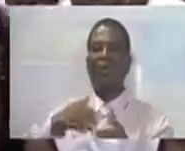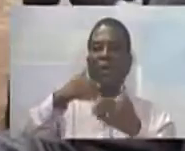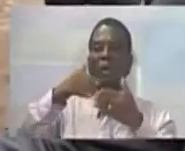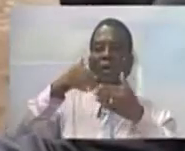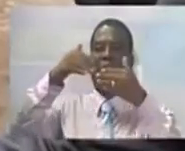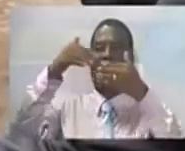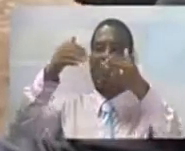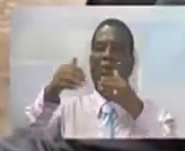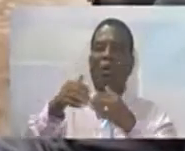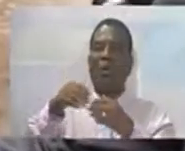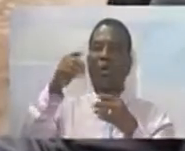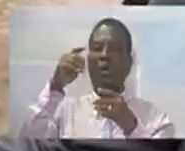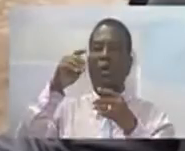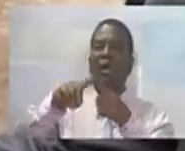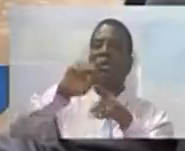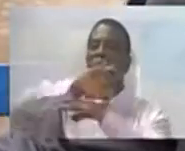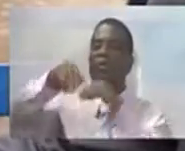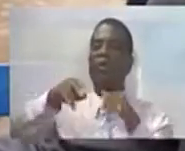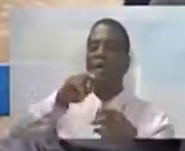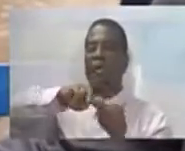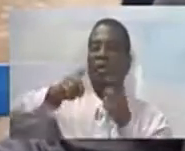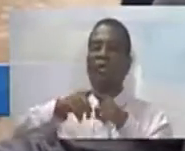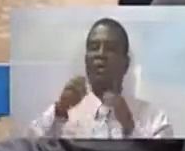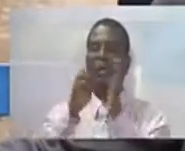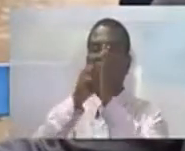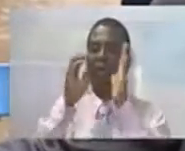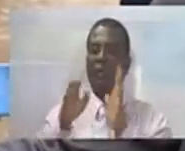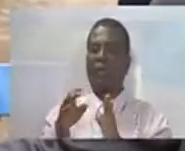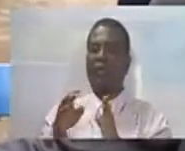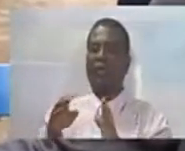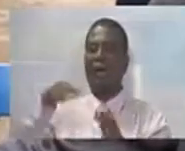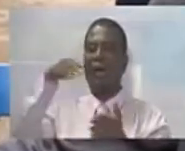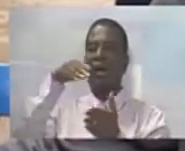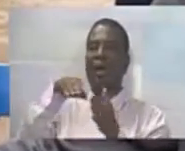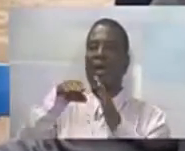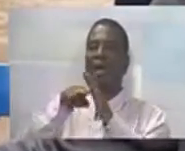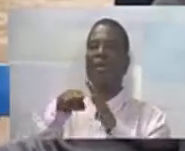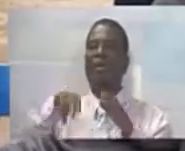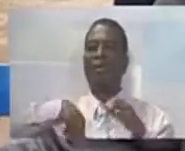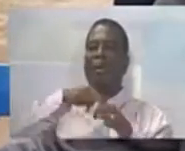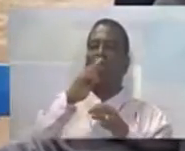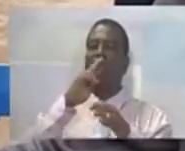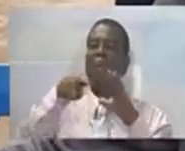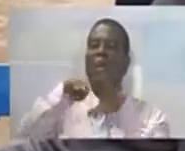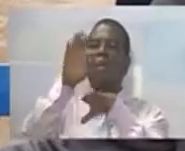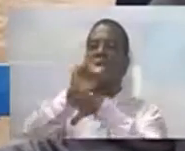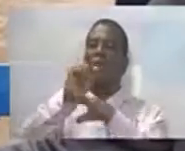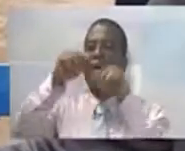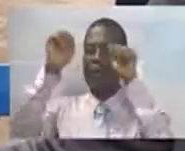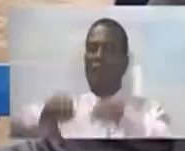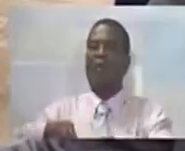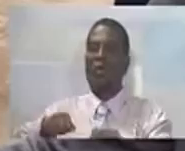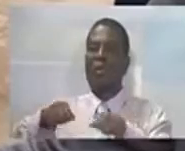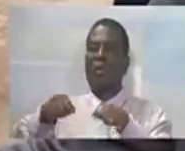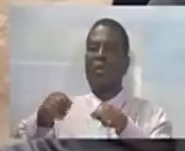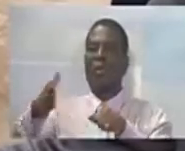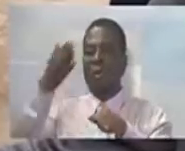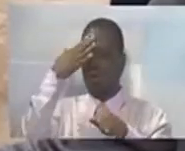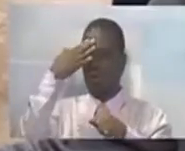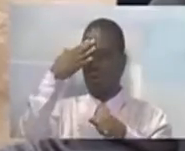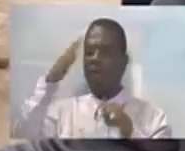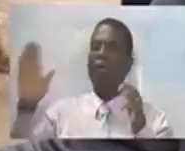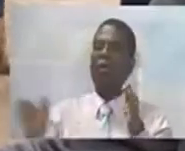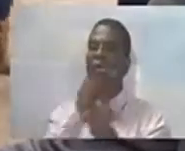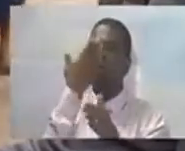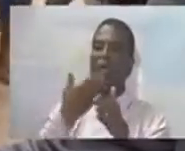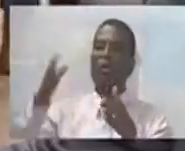ces vertus-là. À tous nos amis élèves, étant en Côte d'Ivoire, qu'ils soient capables de pouvoir connaître la